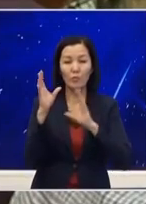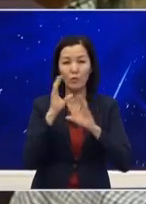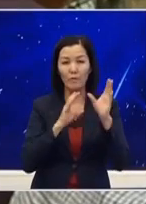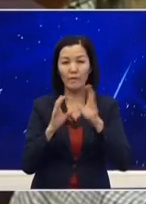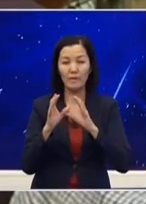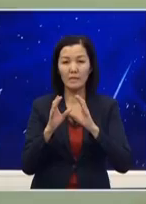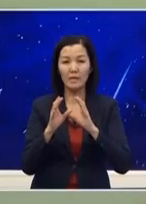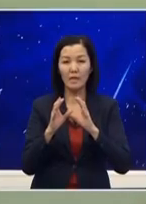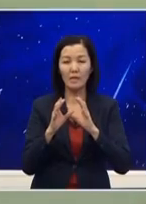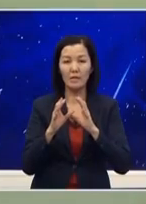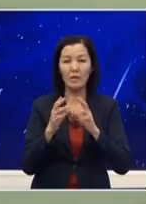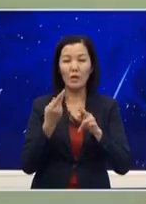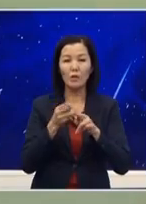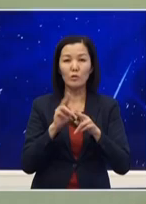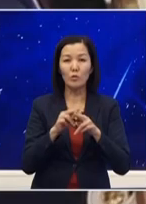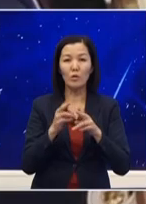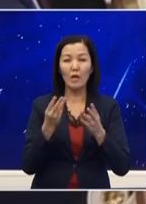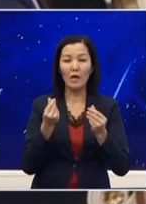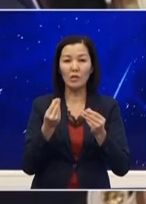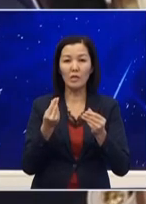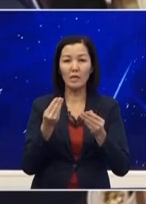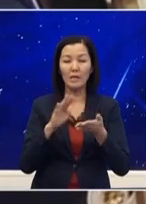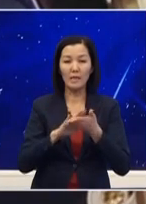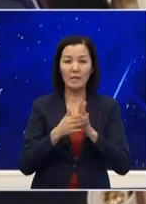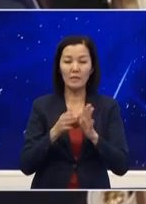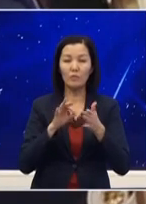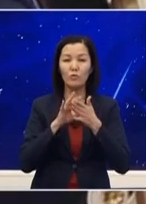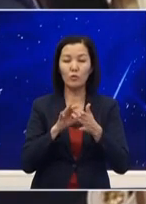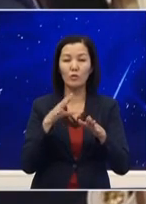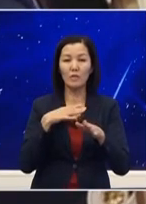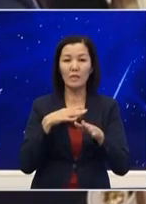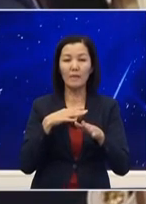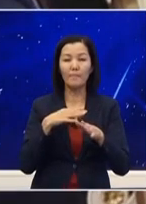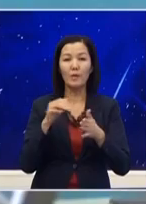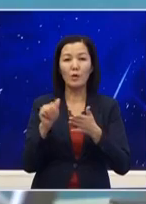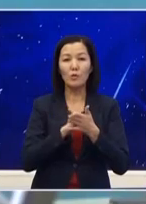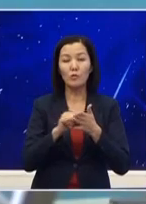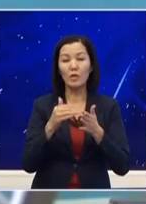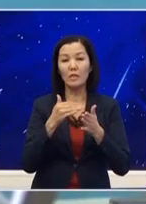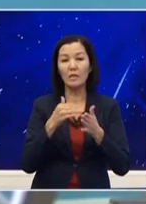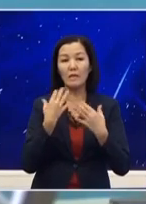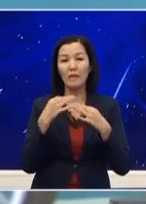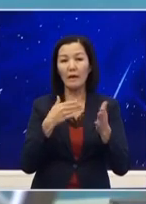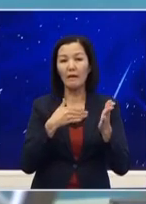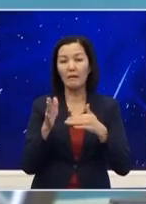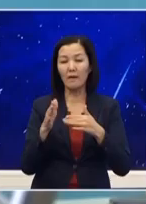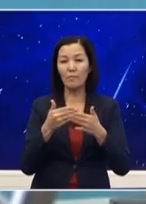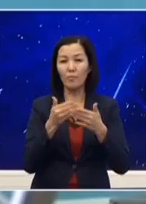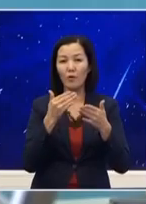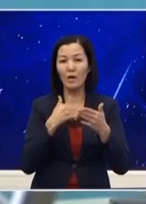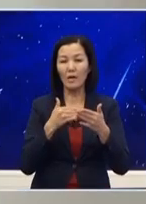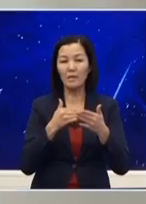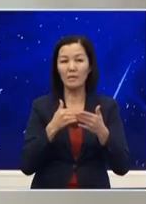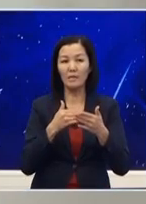оқу ақысының сол көлемде қалуына келіссөздер жүргізілген. Лицензиясынан айырылған жоғары оқу орындарының осыған дейін берген дипломы